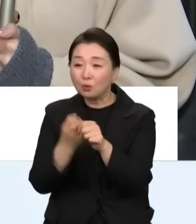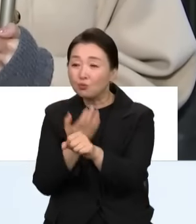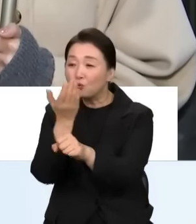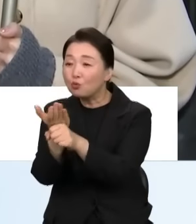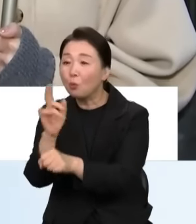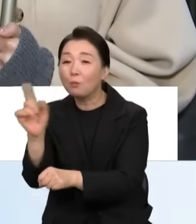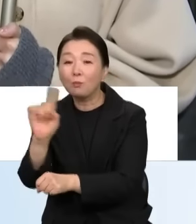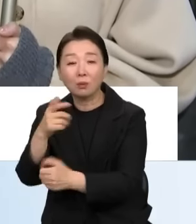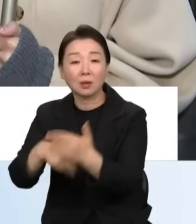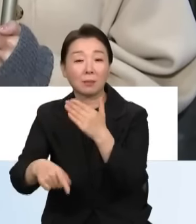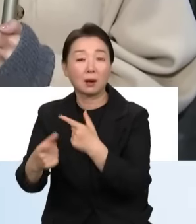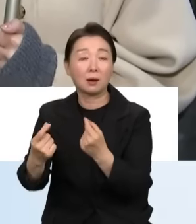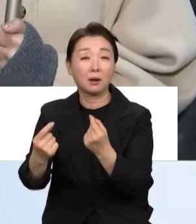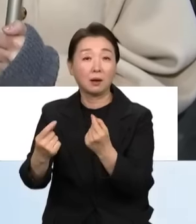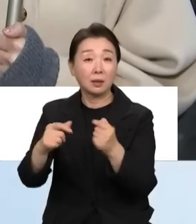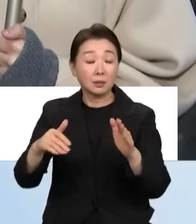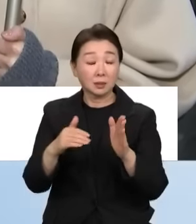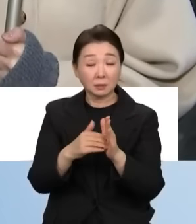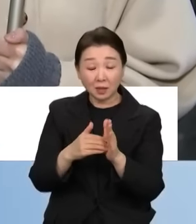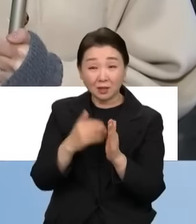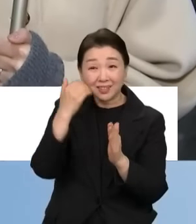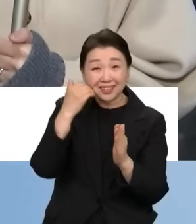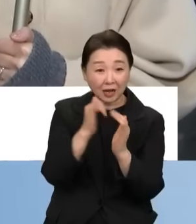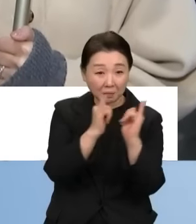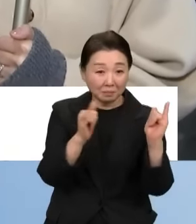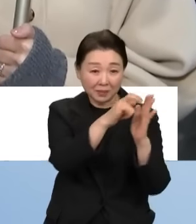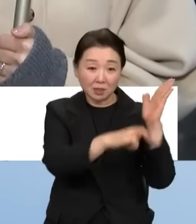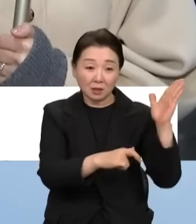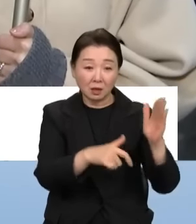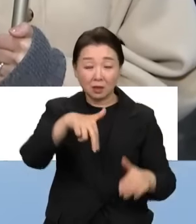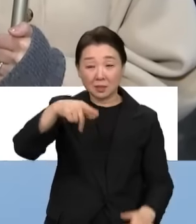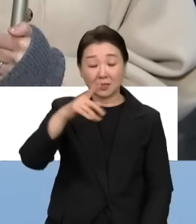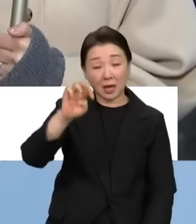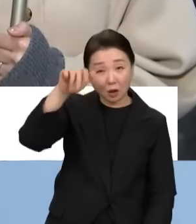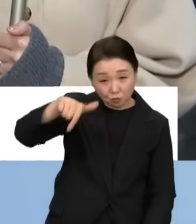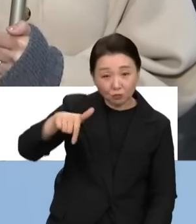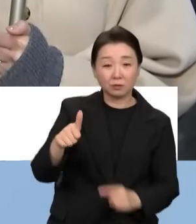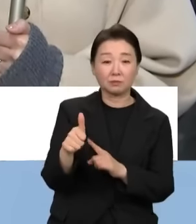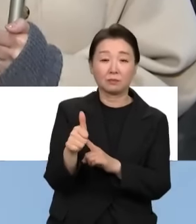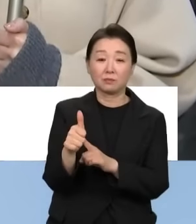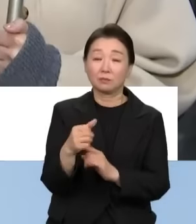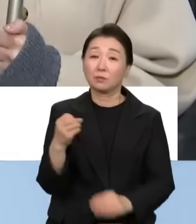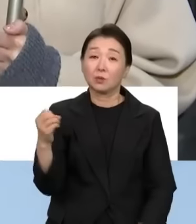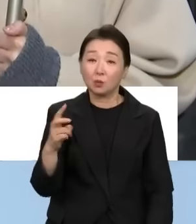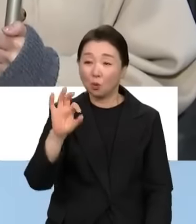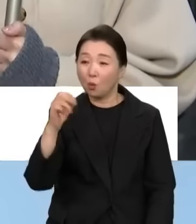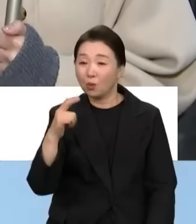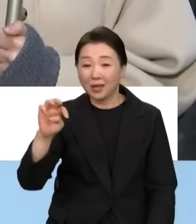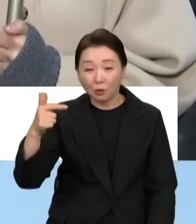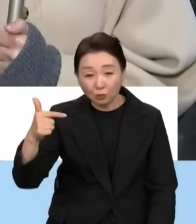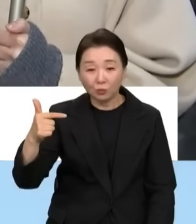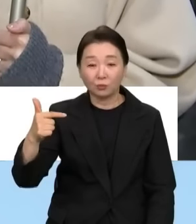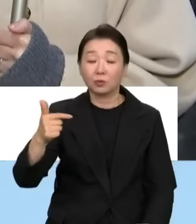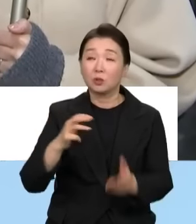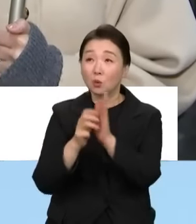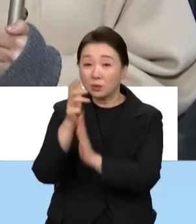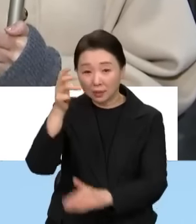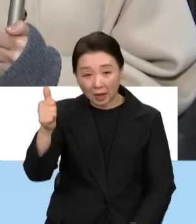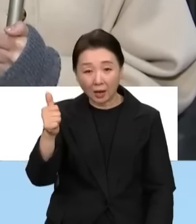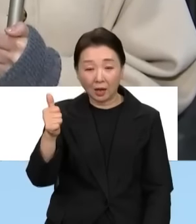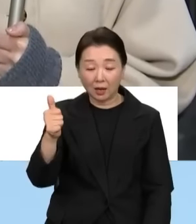넘어갔는지가 남습니다. 그럼 지금까지 언급된 인물들입니다. 지상욱 전 여의도 연구원장, 뭐 그리고 오세훈 서울시장, 이런 명태균